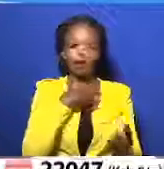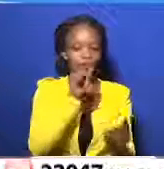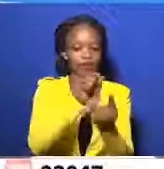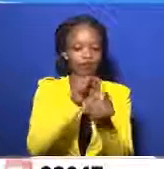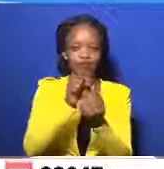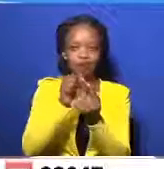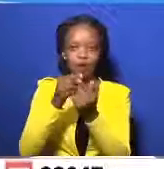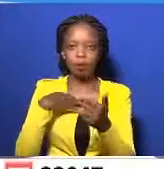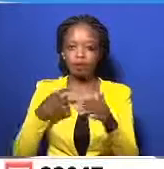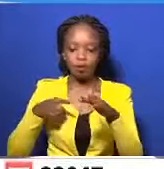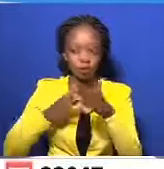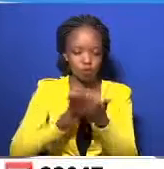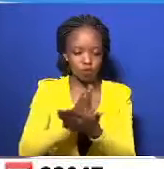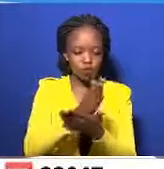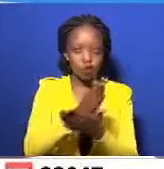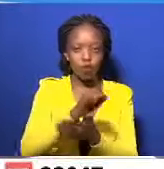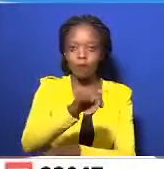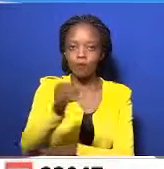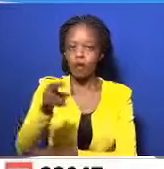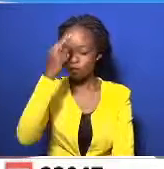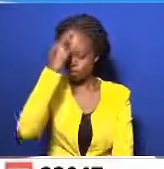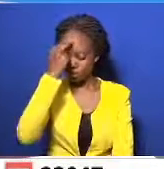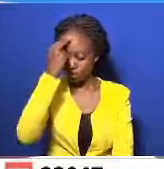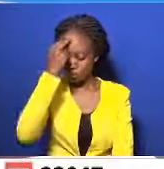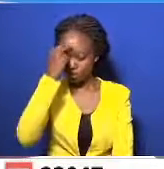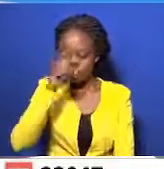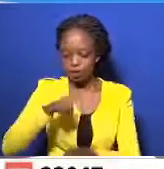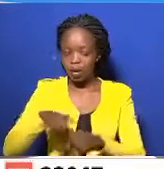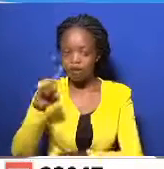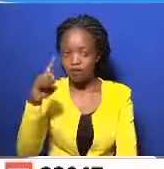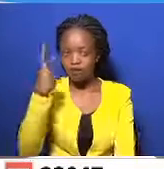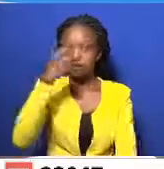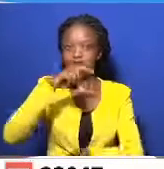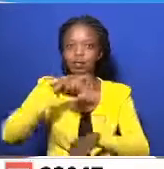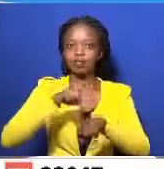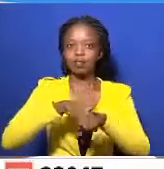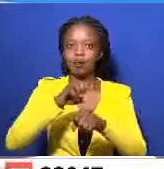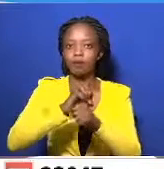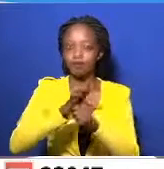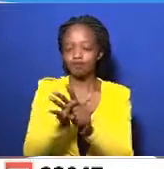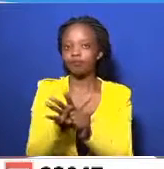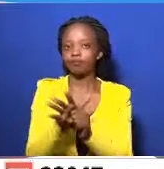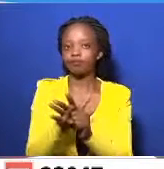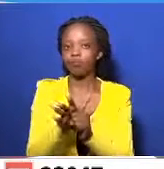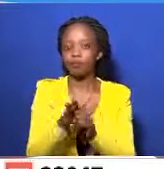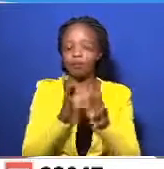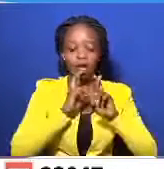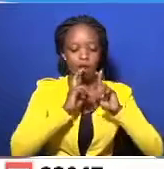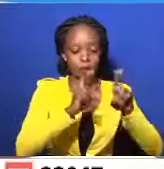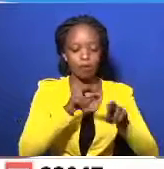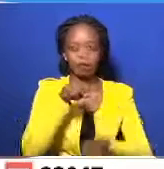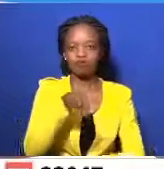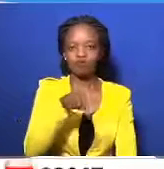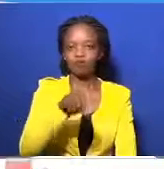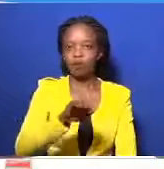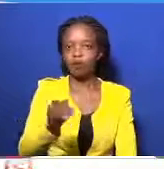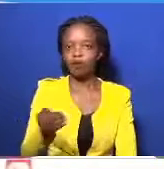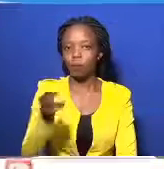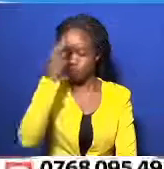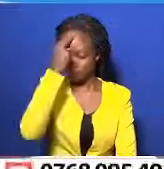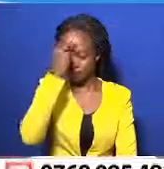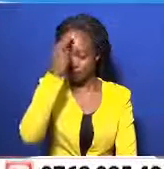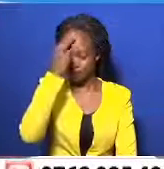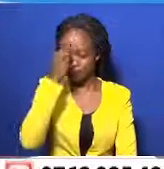Ingia katika kaunti ya Narok imeanza baada ya kisa cha kwanza cha corona kuripotiwa katika kaunti hiyo. Shughuli